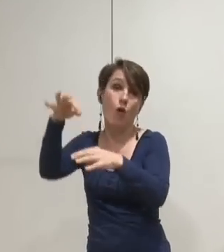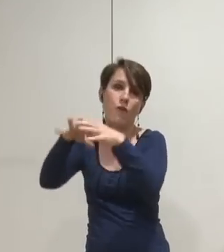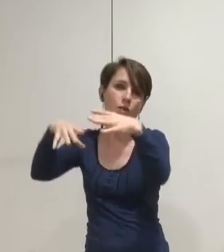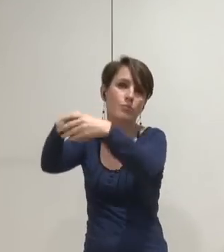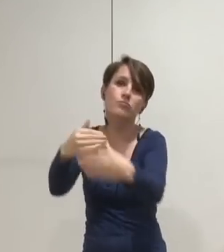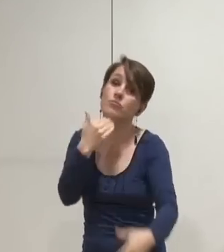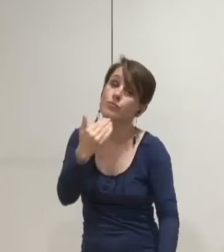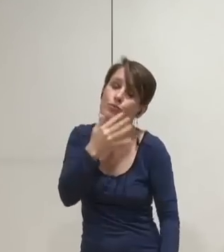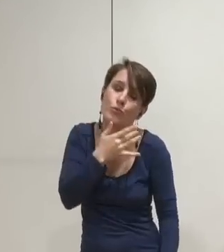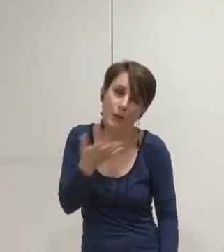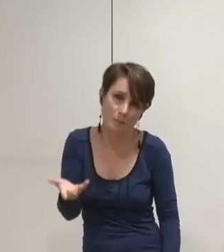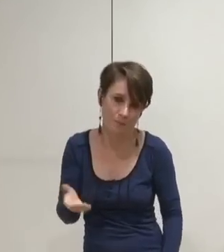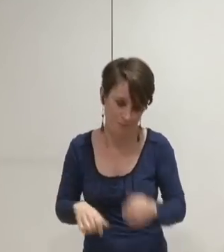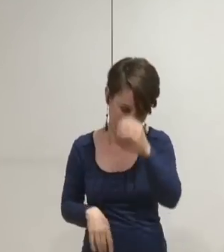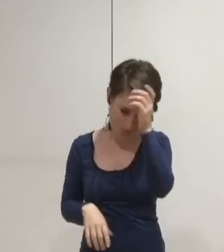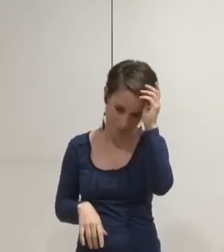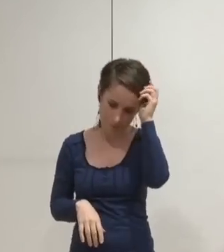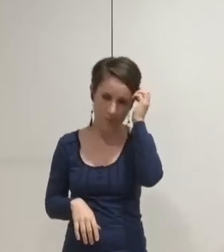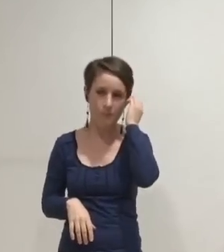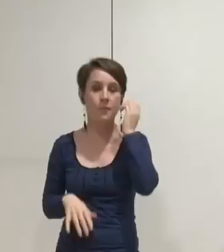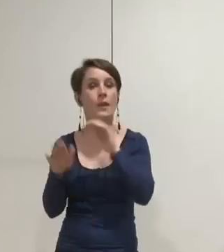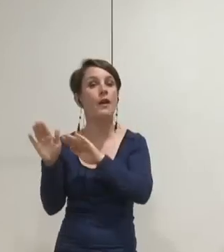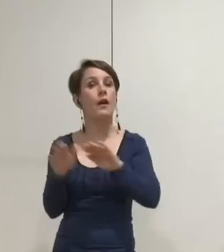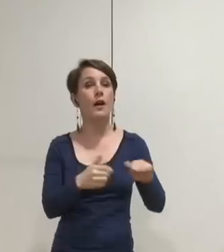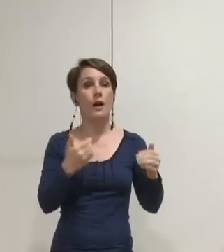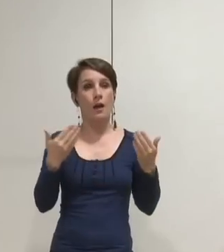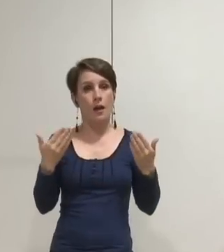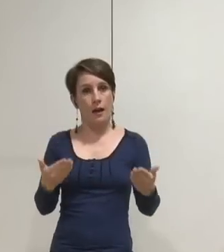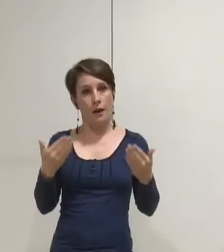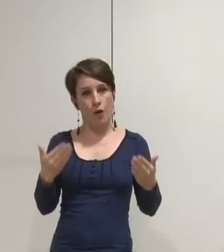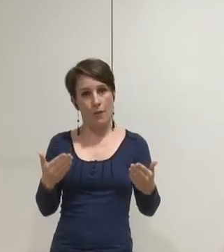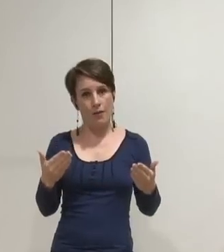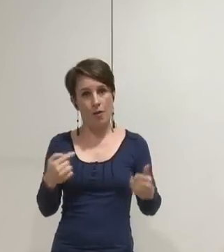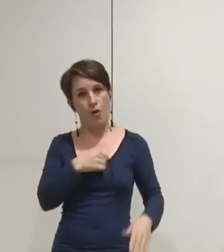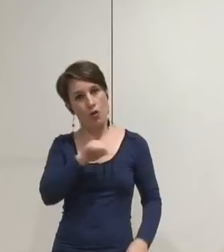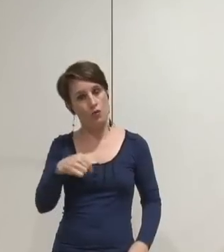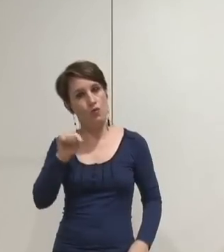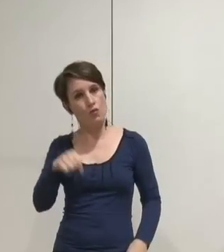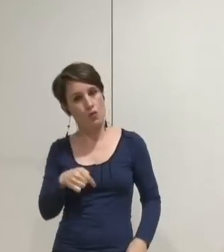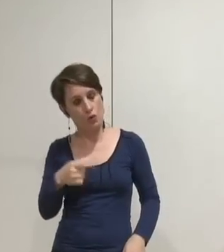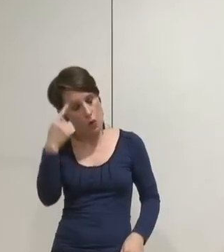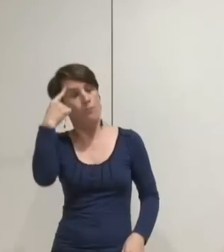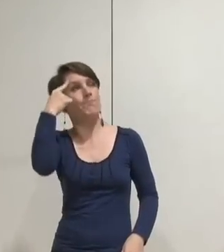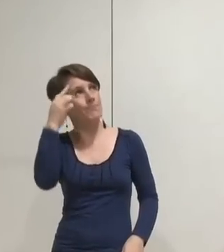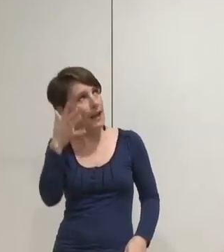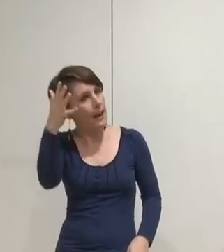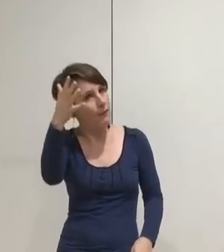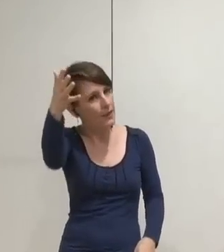délibération nous devons maintenant nous projeter vers l'avenir nous devons